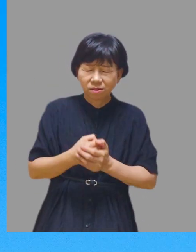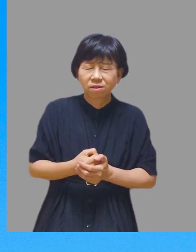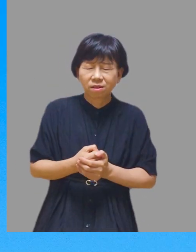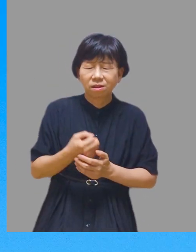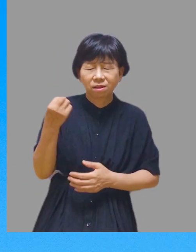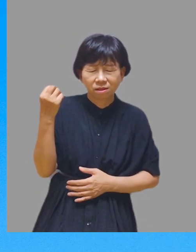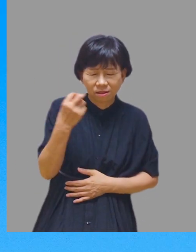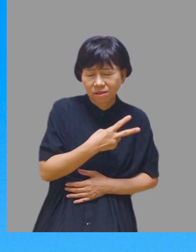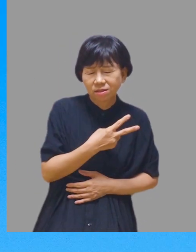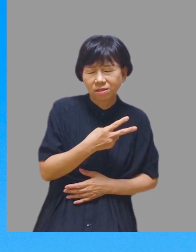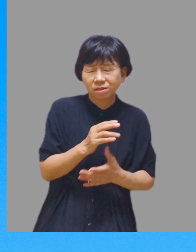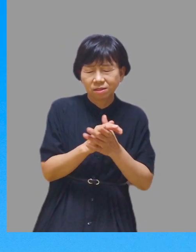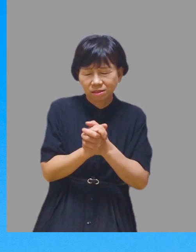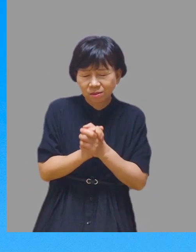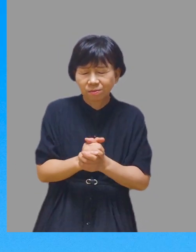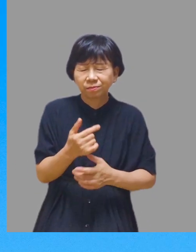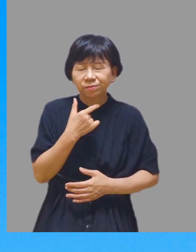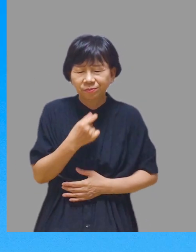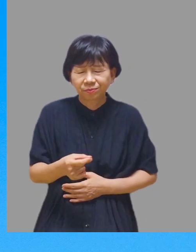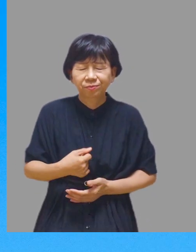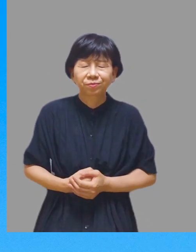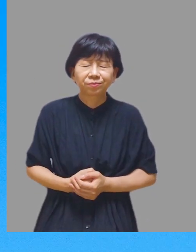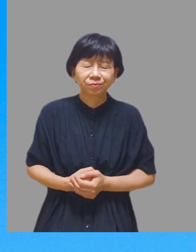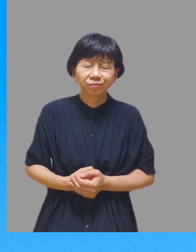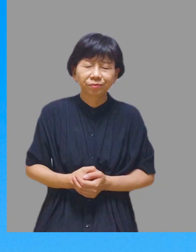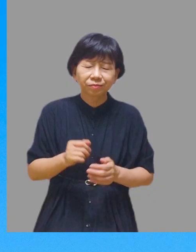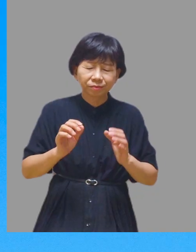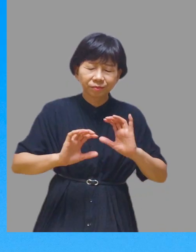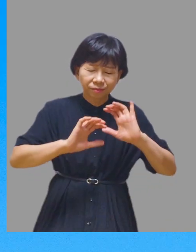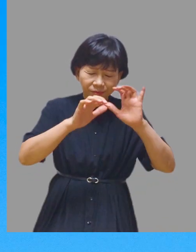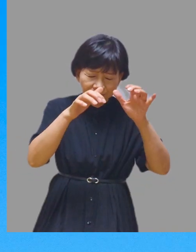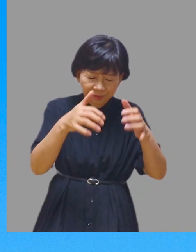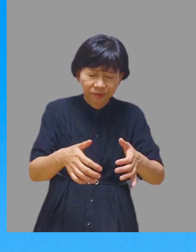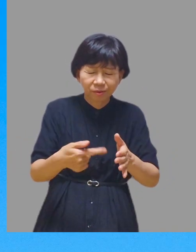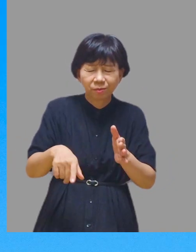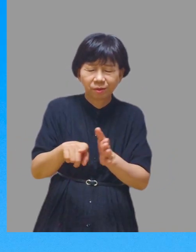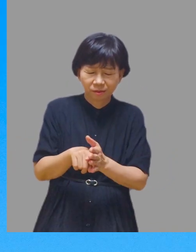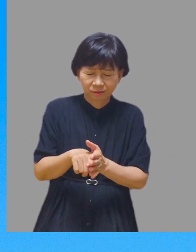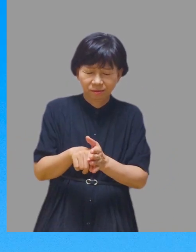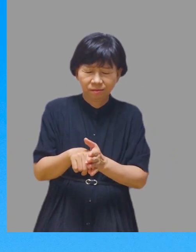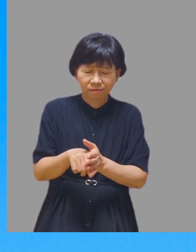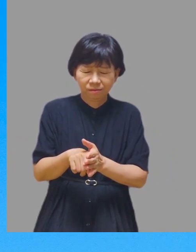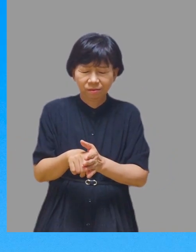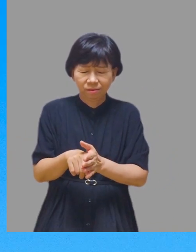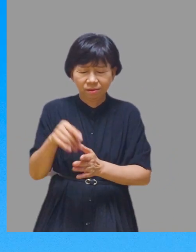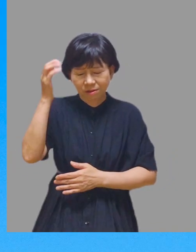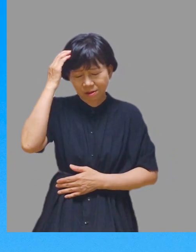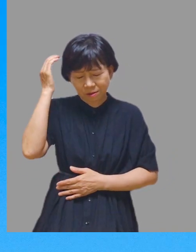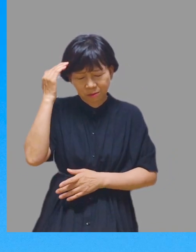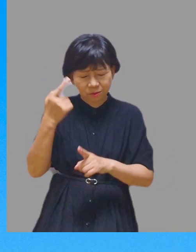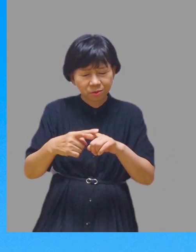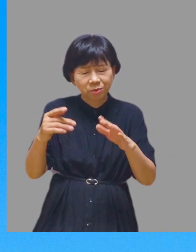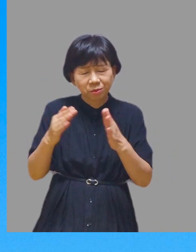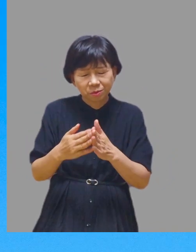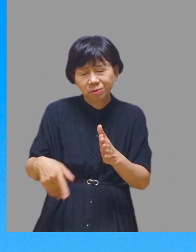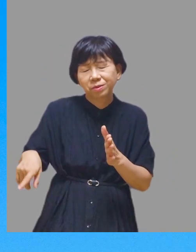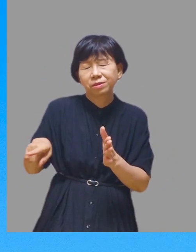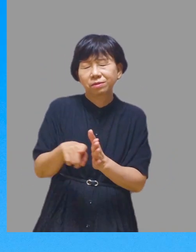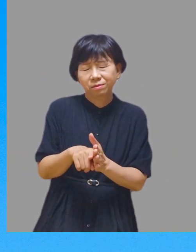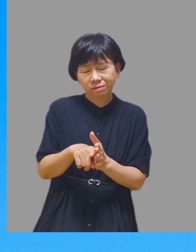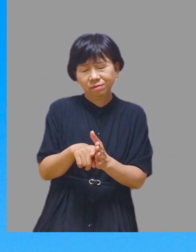한번 기도하길 원합니다. 세계 속의 여러 나라들을 위해서, 또 한국교회 여러 현실들을